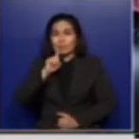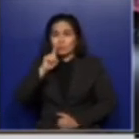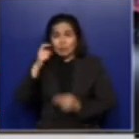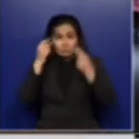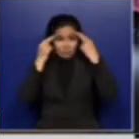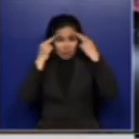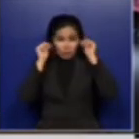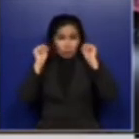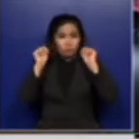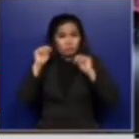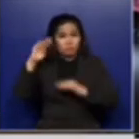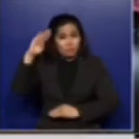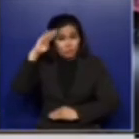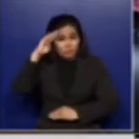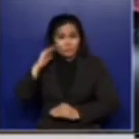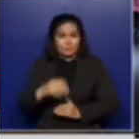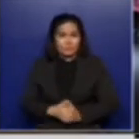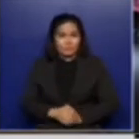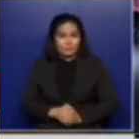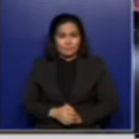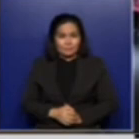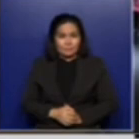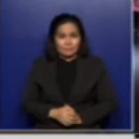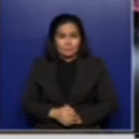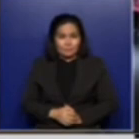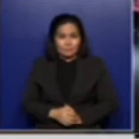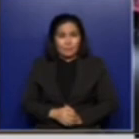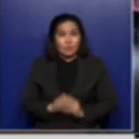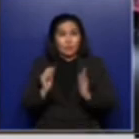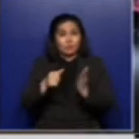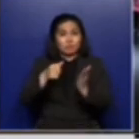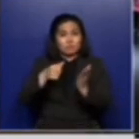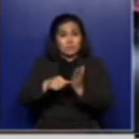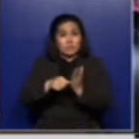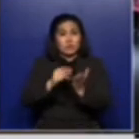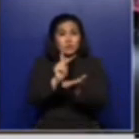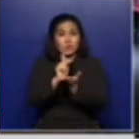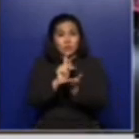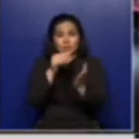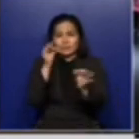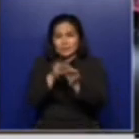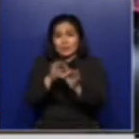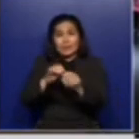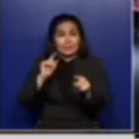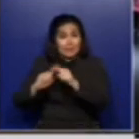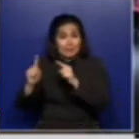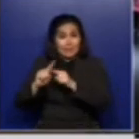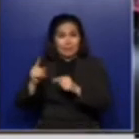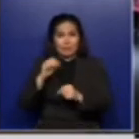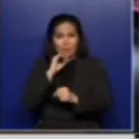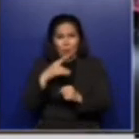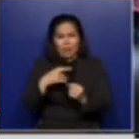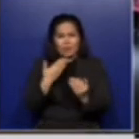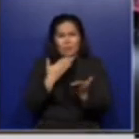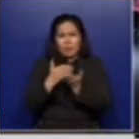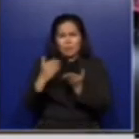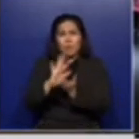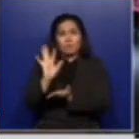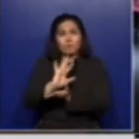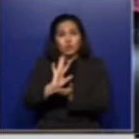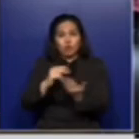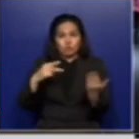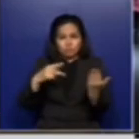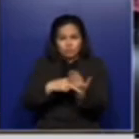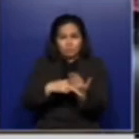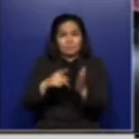นตรีและนอกจากนั้นครับลูกหนี้สถาบันการเงินที่ได้รับการผ่อนปรนในช่วงระยะเวลา